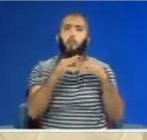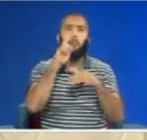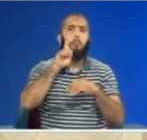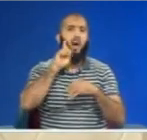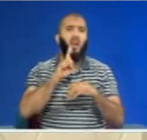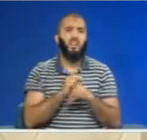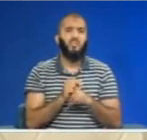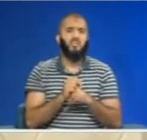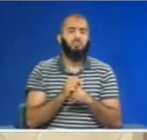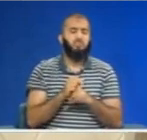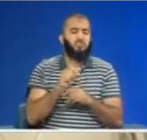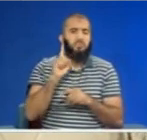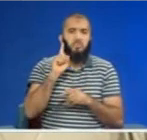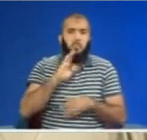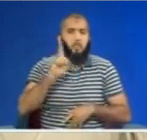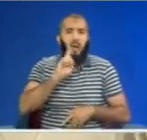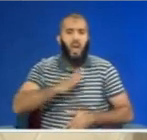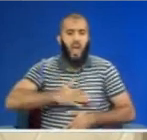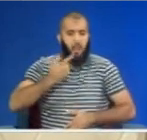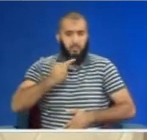يعني الولادة بسبب العجز